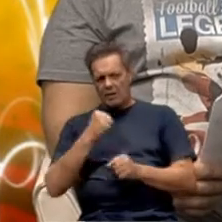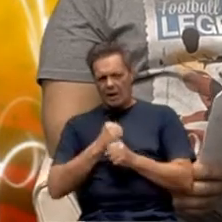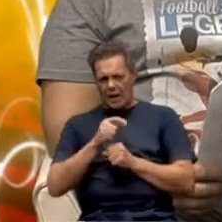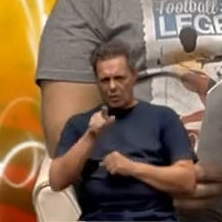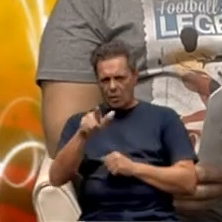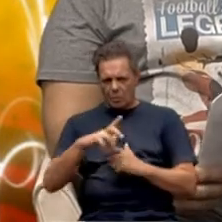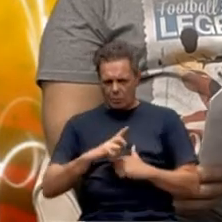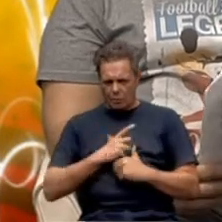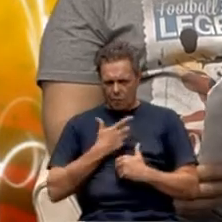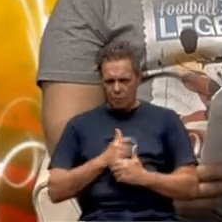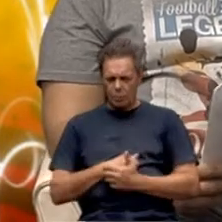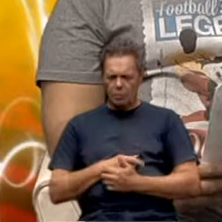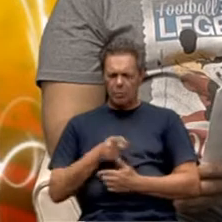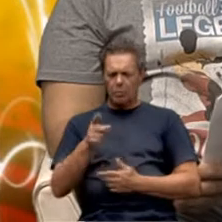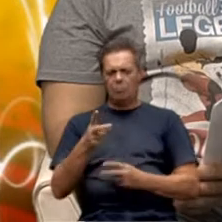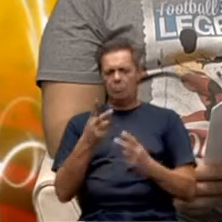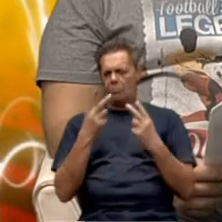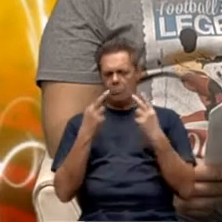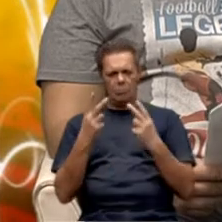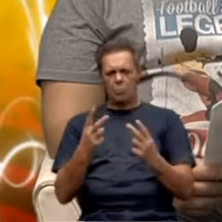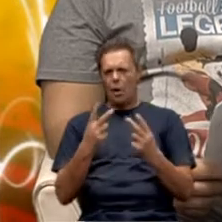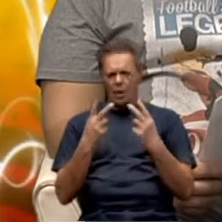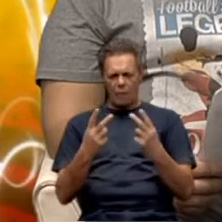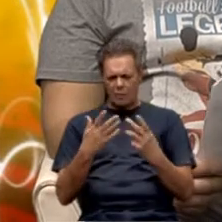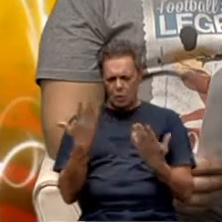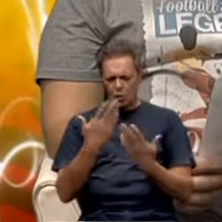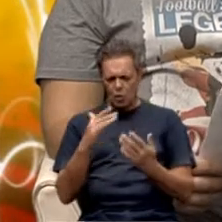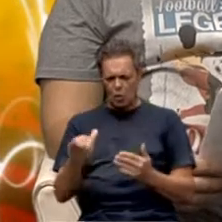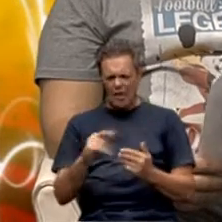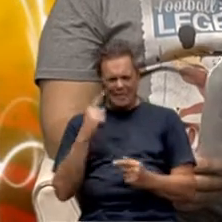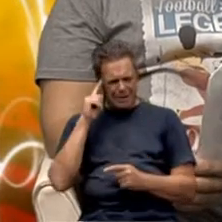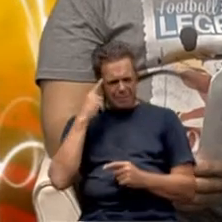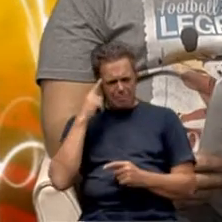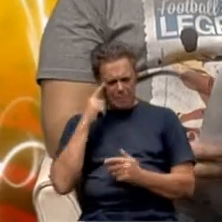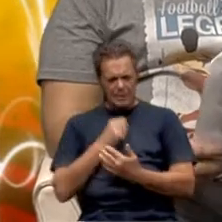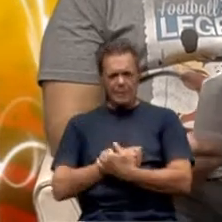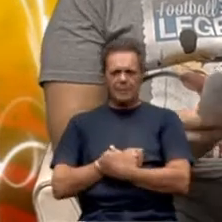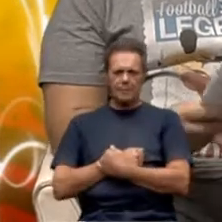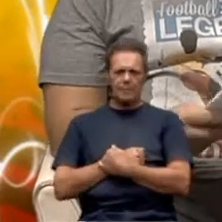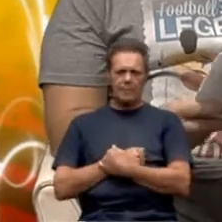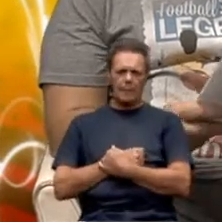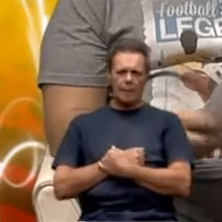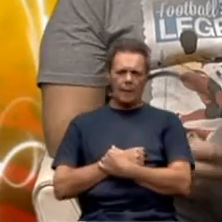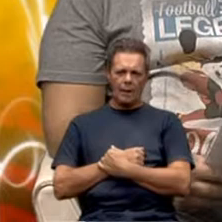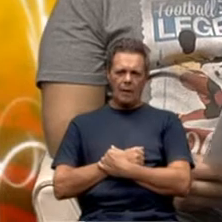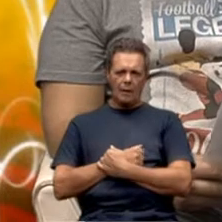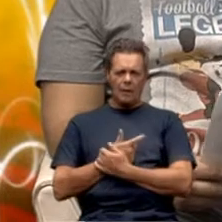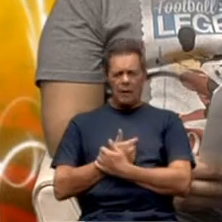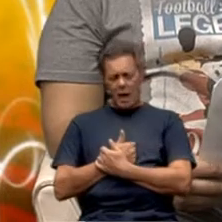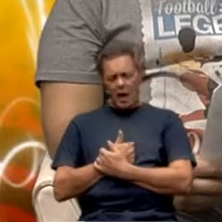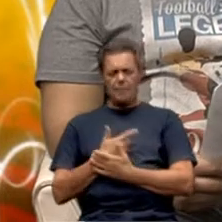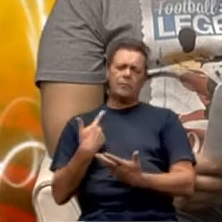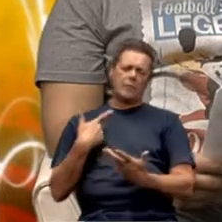njegovom životu i tu je jako bitno čuti što on jako misli. Jako me to, znate. Da, pa ja sam recimo dok sam se liječio,